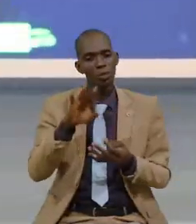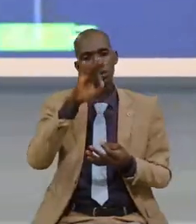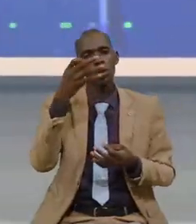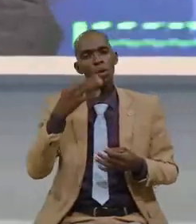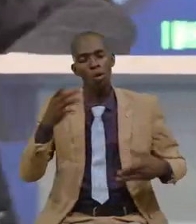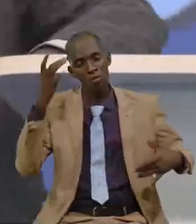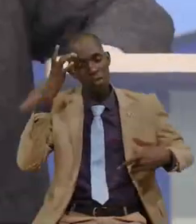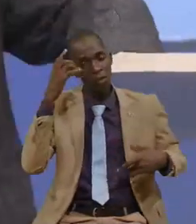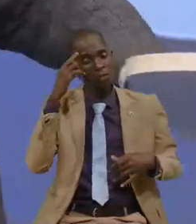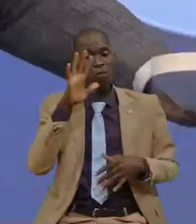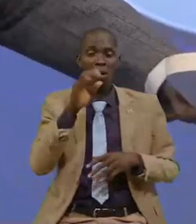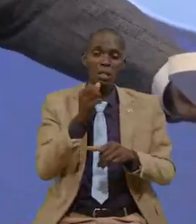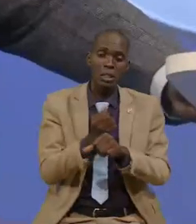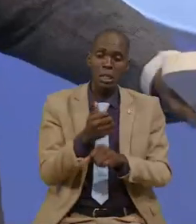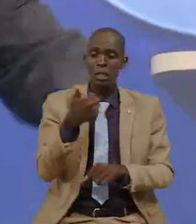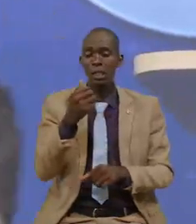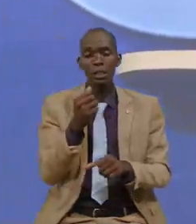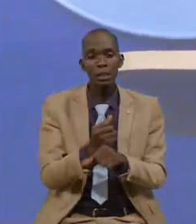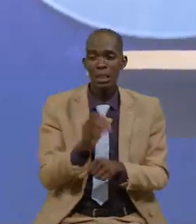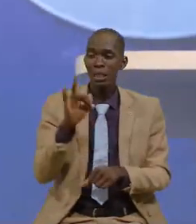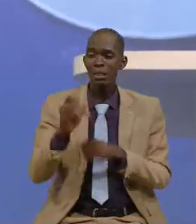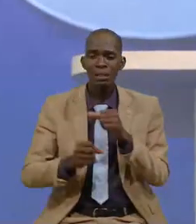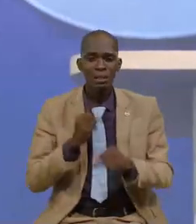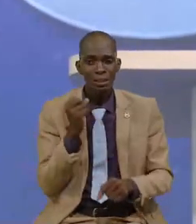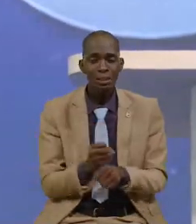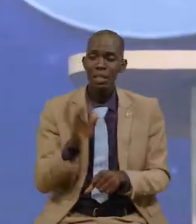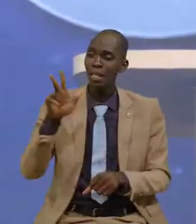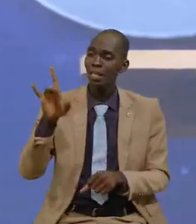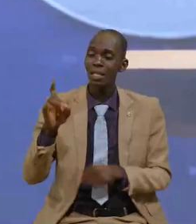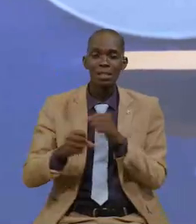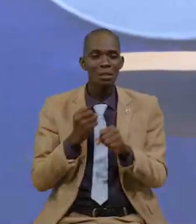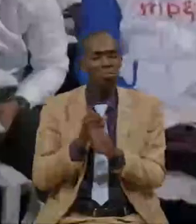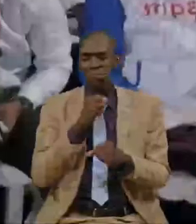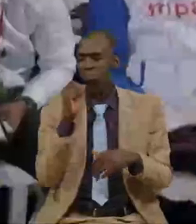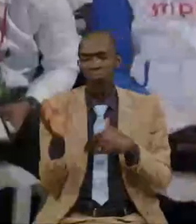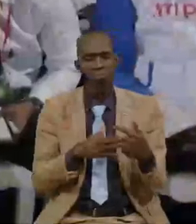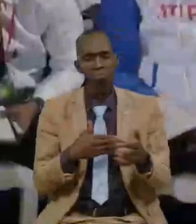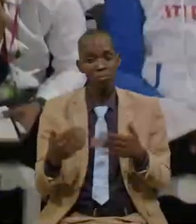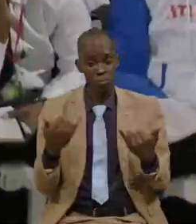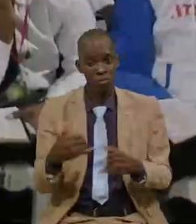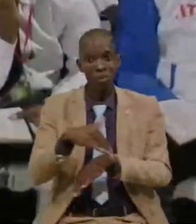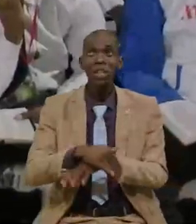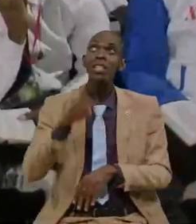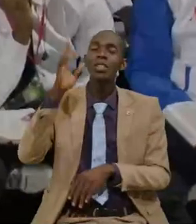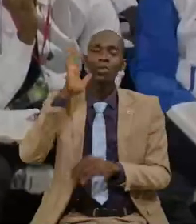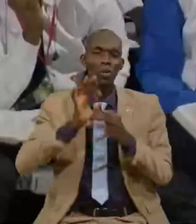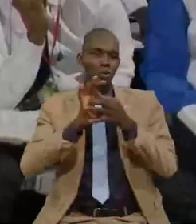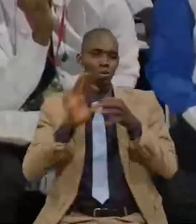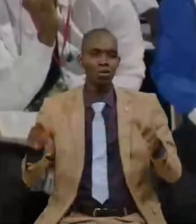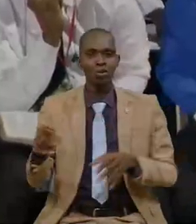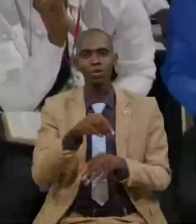ans, 7 ans, 10 ans, 18 ans, 38 ans, ça ne compte pas. Ce soir, il va vous